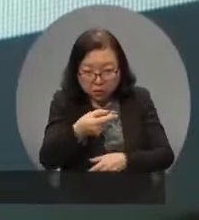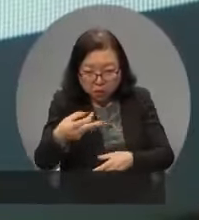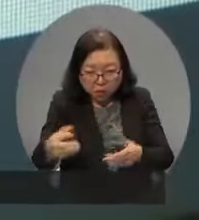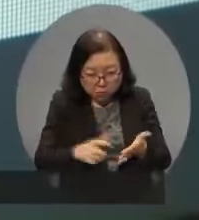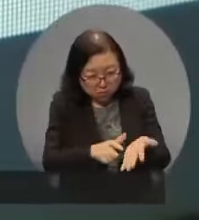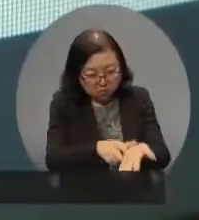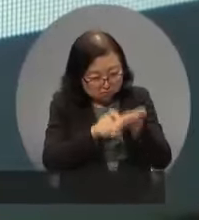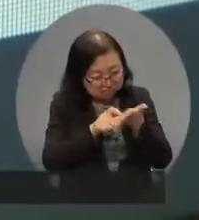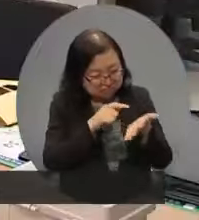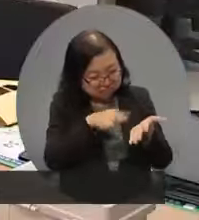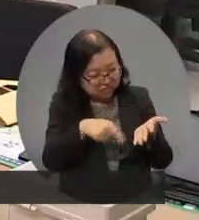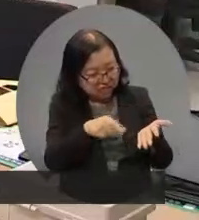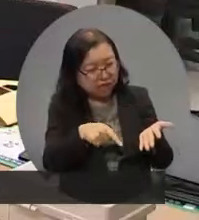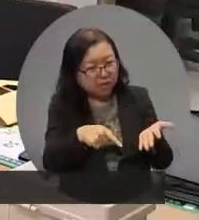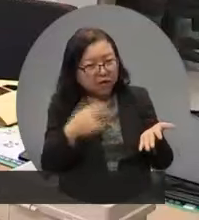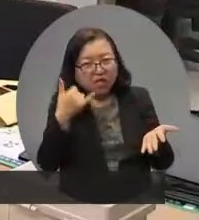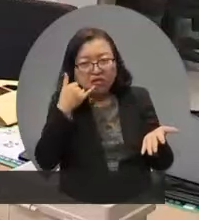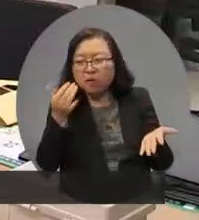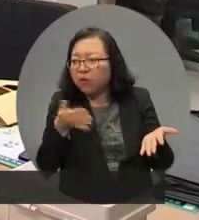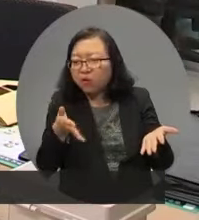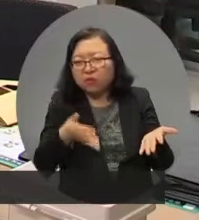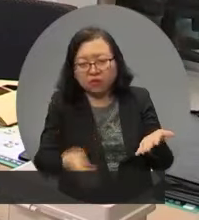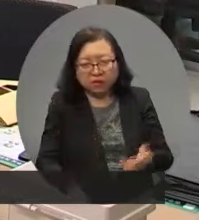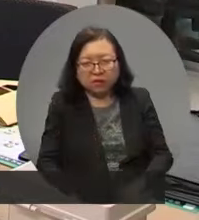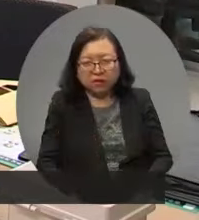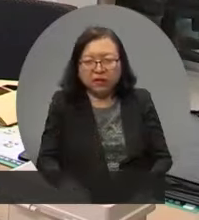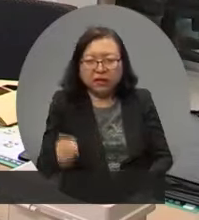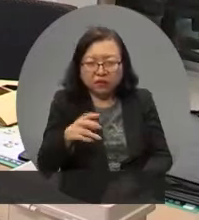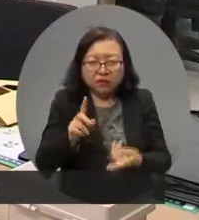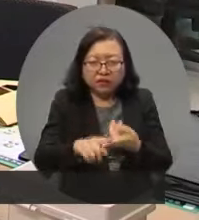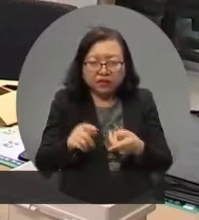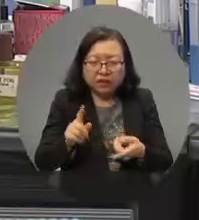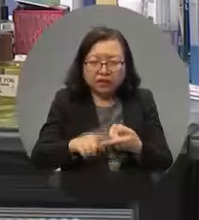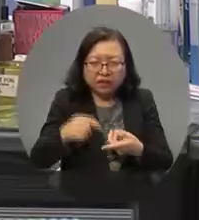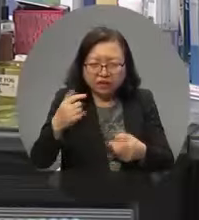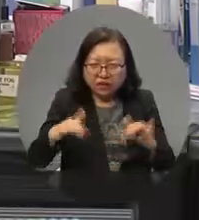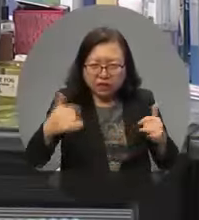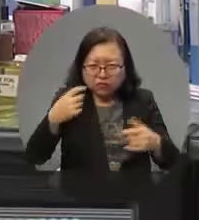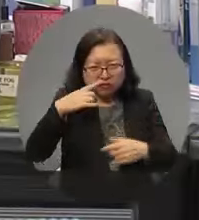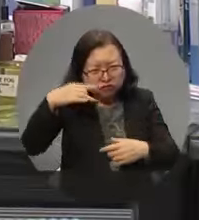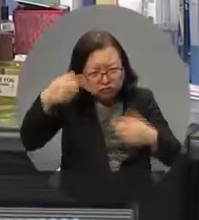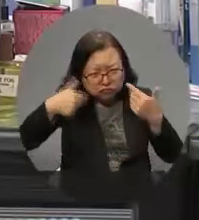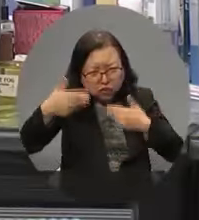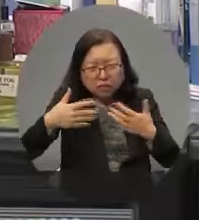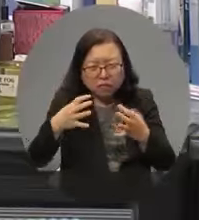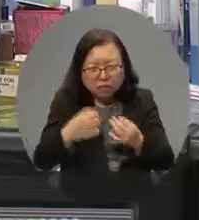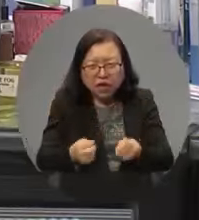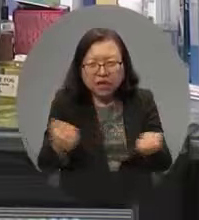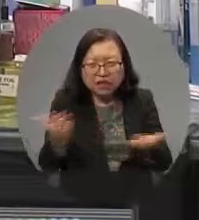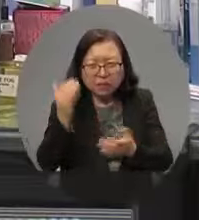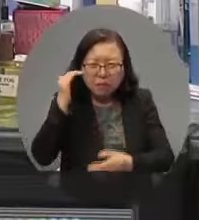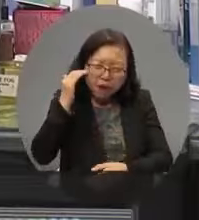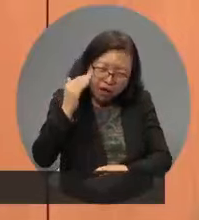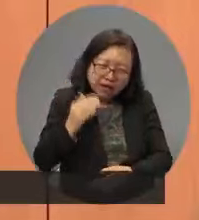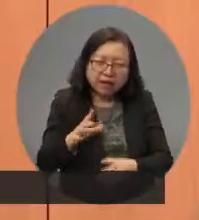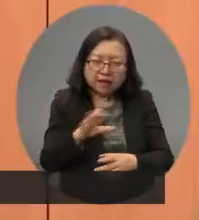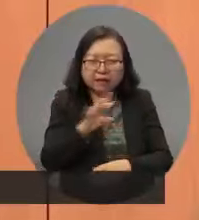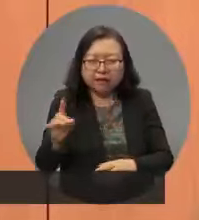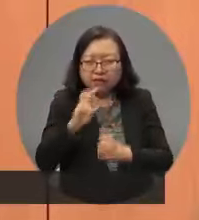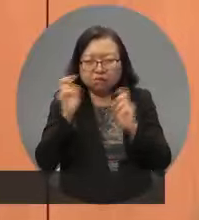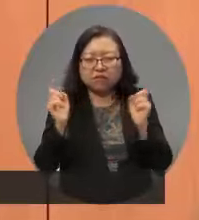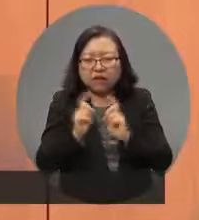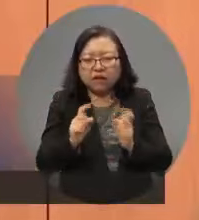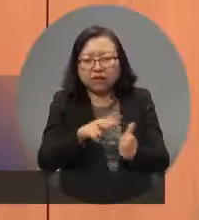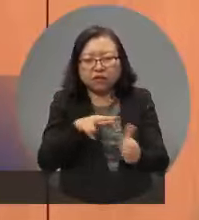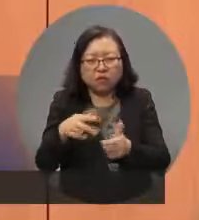찾을 수 없습니다 문의전화 등으로 행정력 낭비는 물론 자칫 개인정보 유출 우려도 있습니다